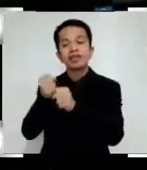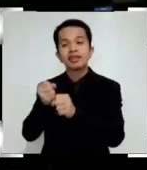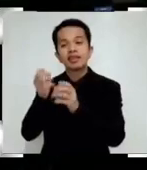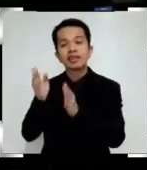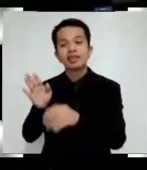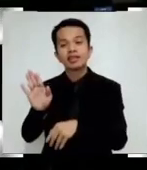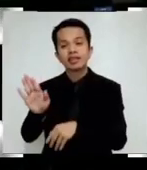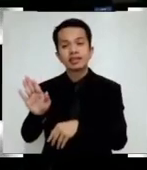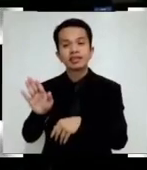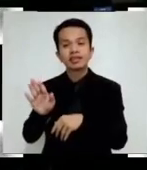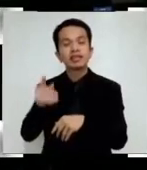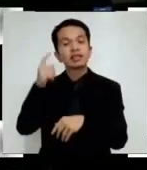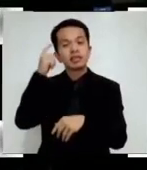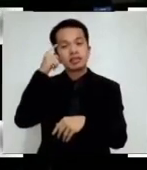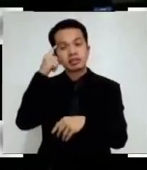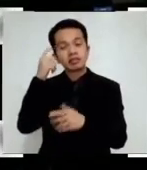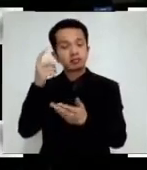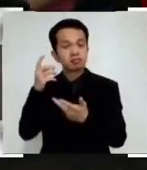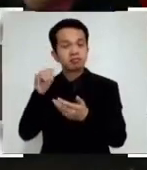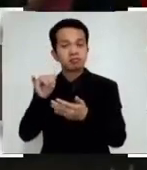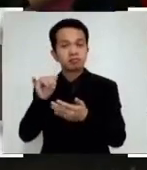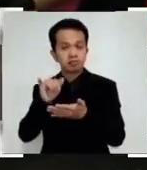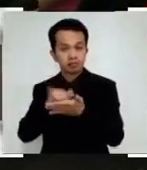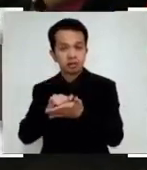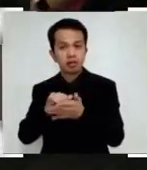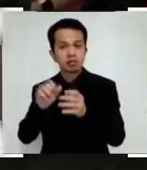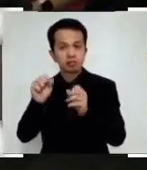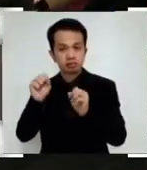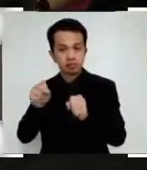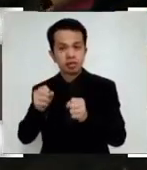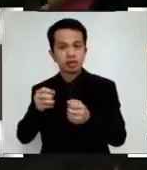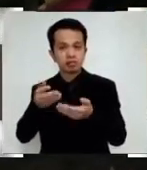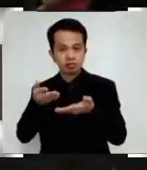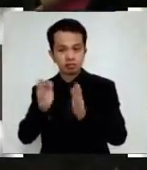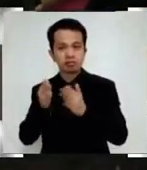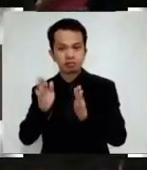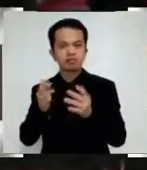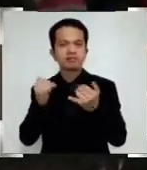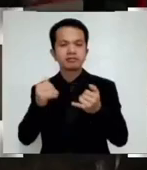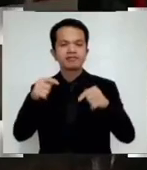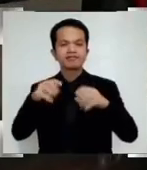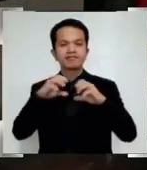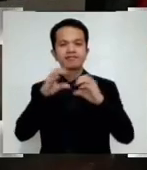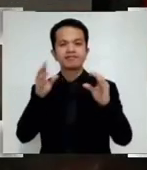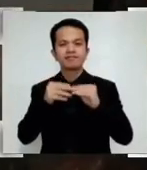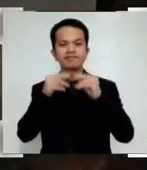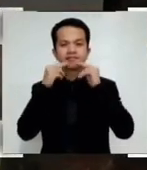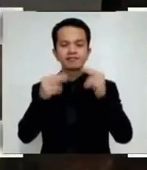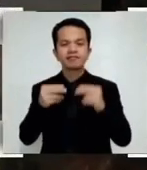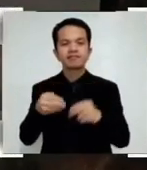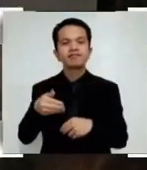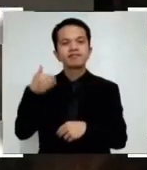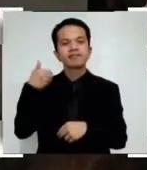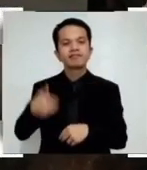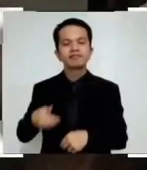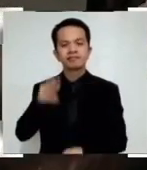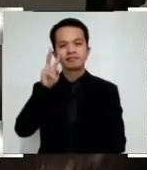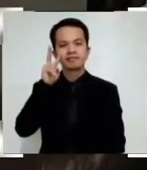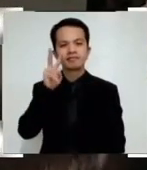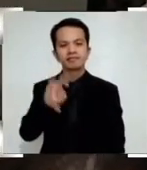that it's appropriate. Para sa GMA Integrated News, Aubrey Carampel ang inyong